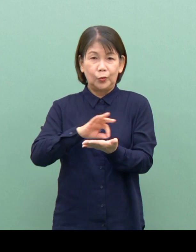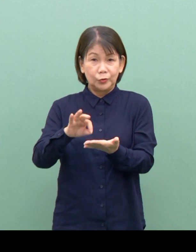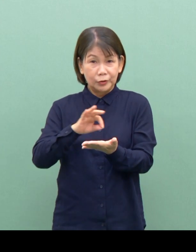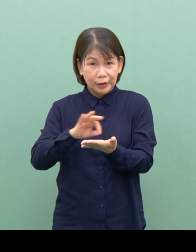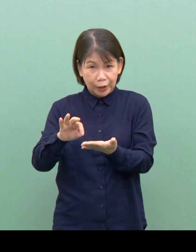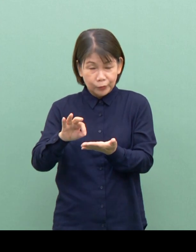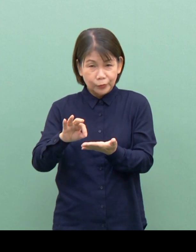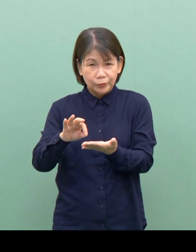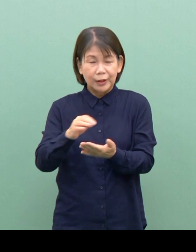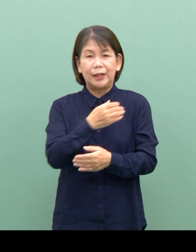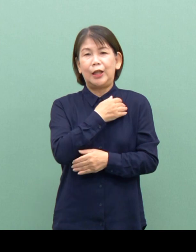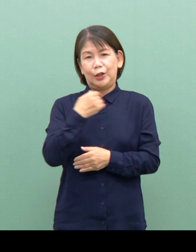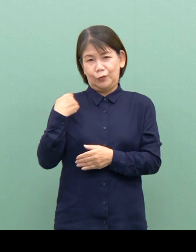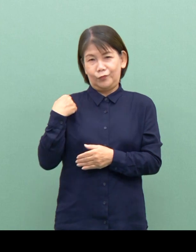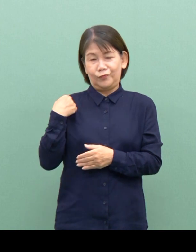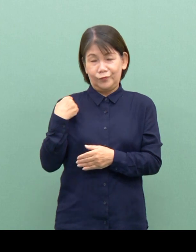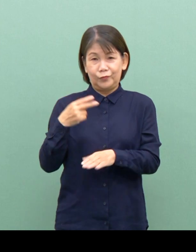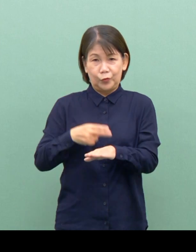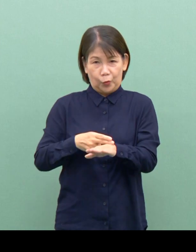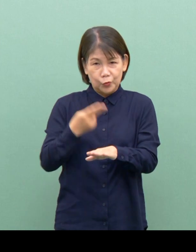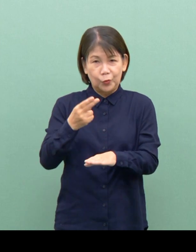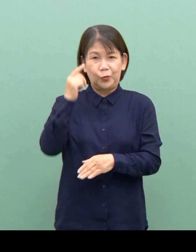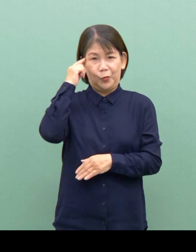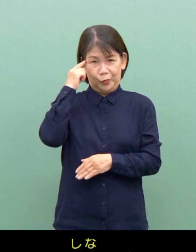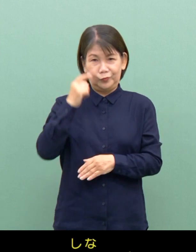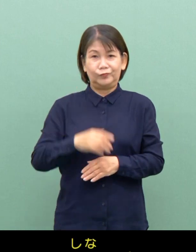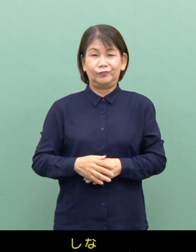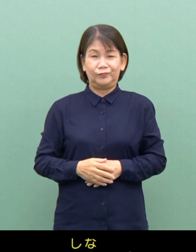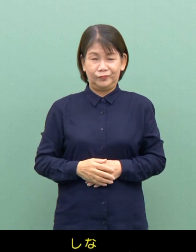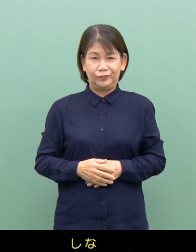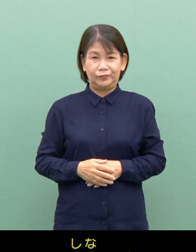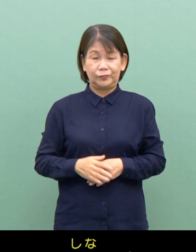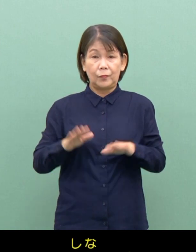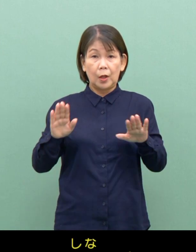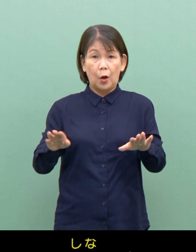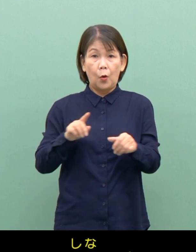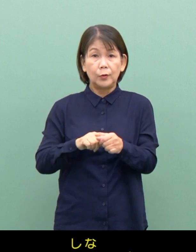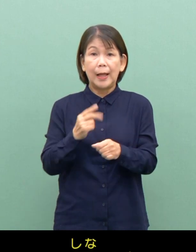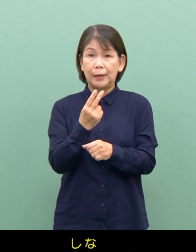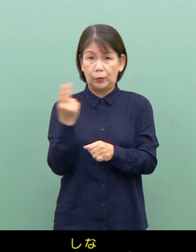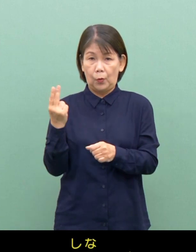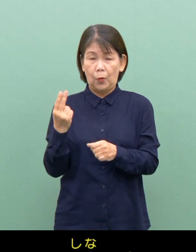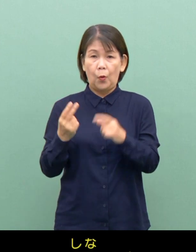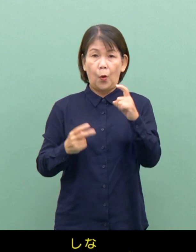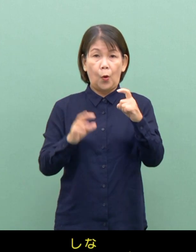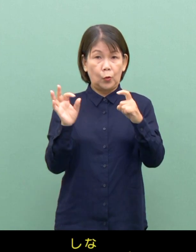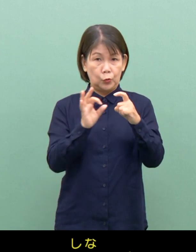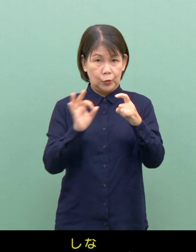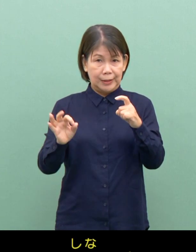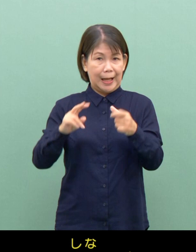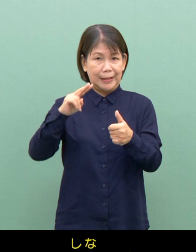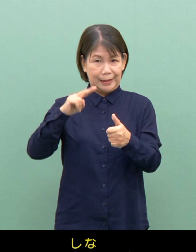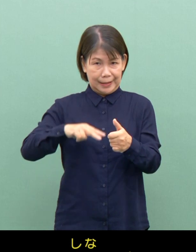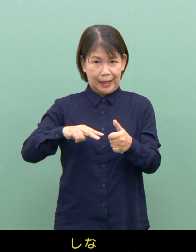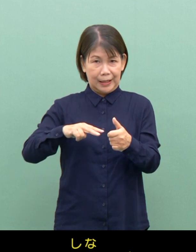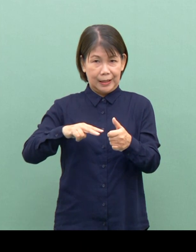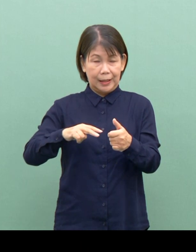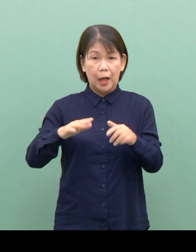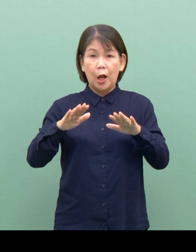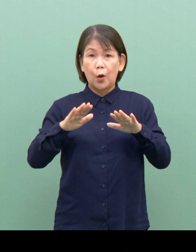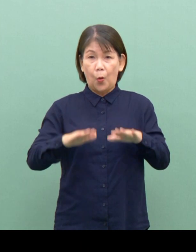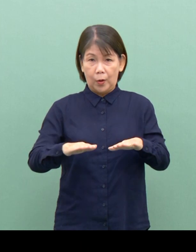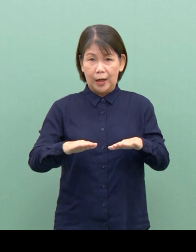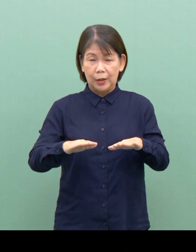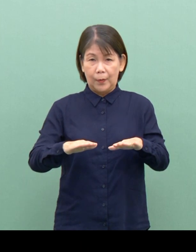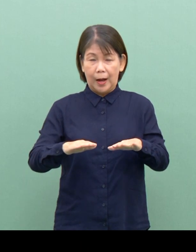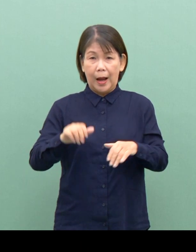俵物のまず一番の特徴かなと思う。 今年度は10品が認定されました。